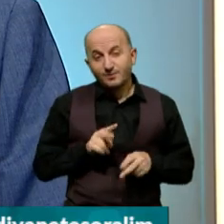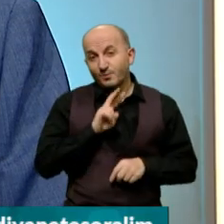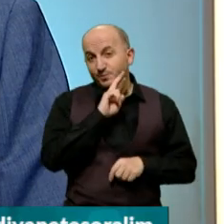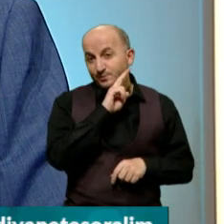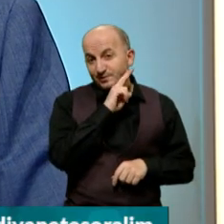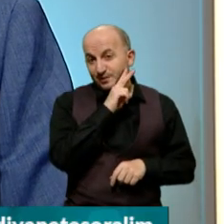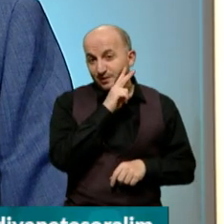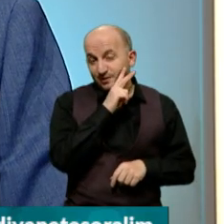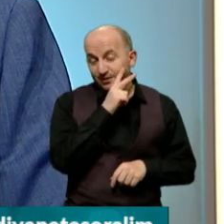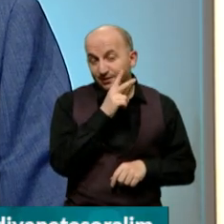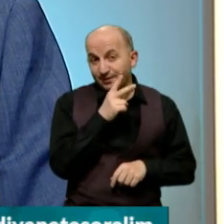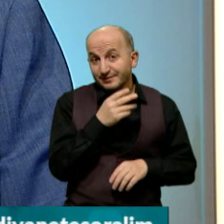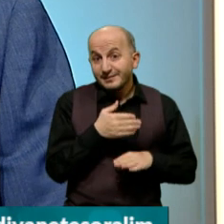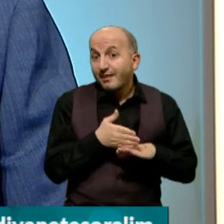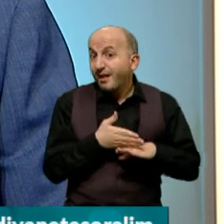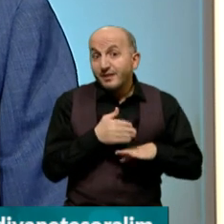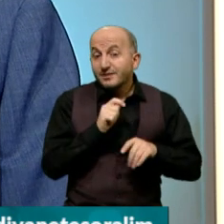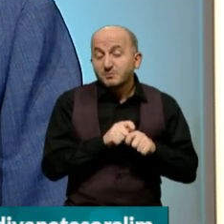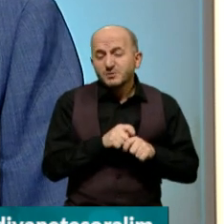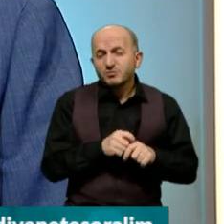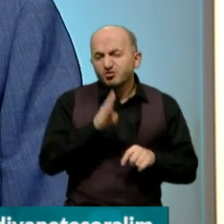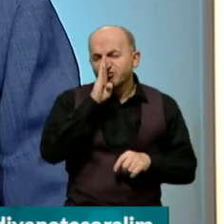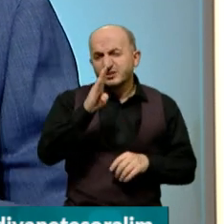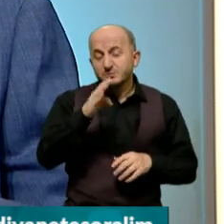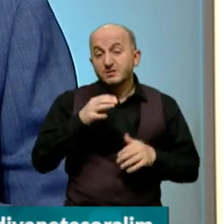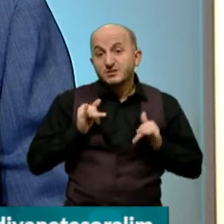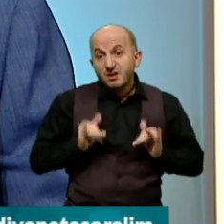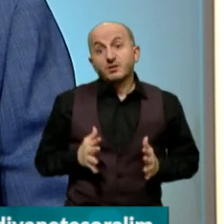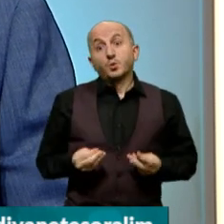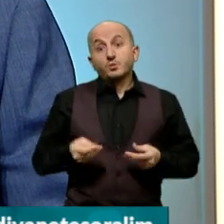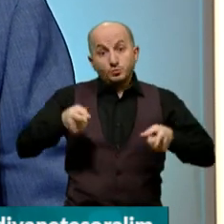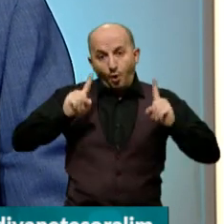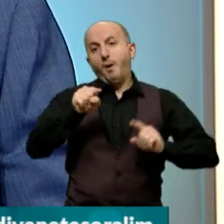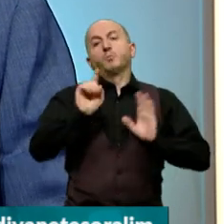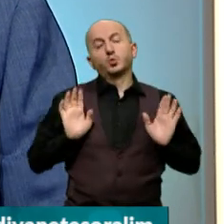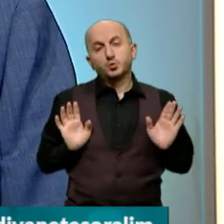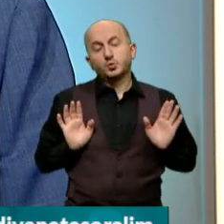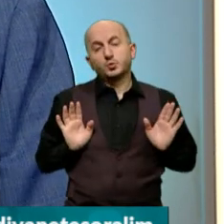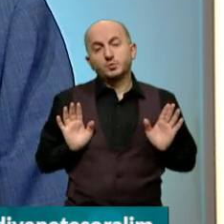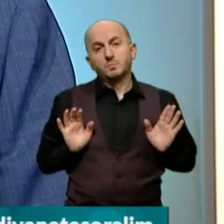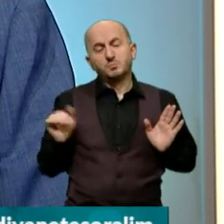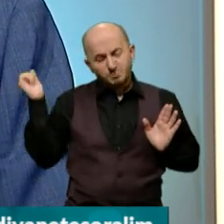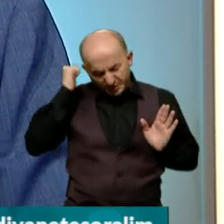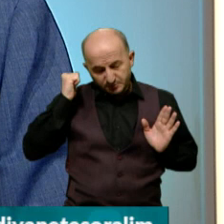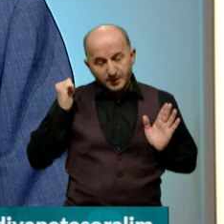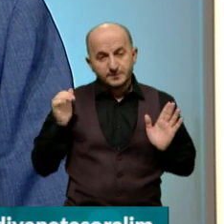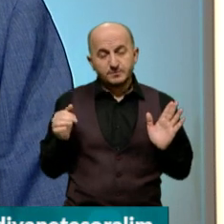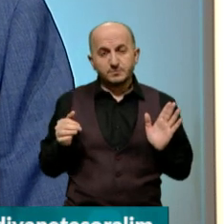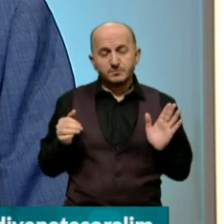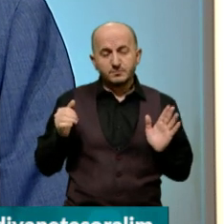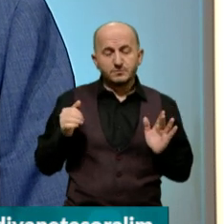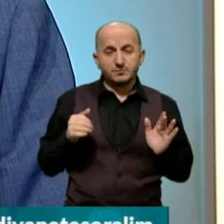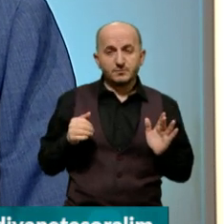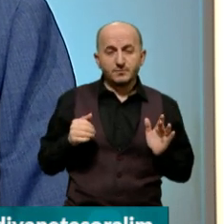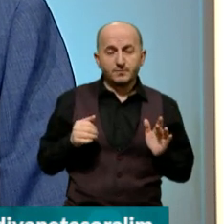günahı niçin işledim diye ciddi manada rahatsız olur. Tevbe de budur zaten. İçten pişmanlıktır. Evet,